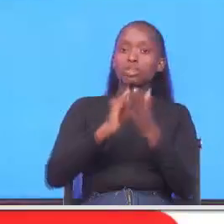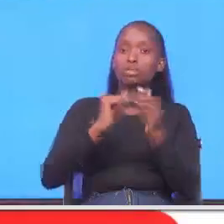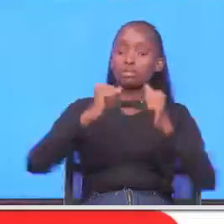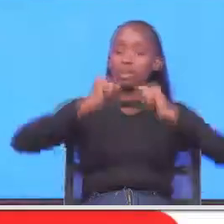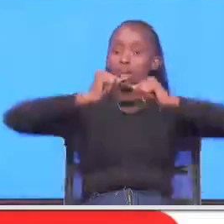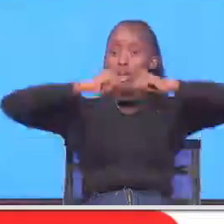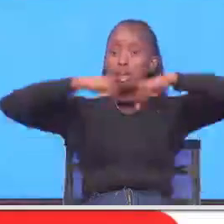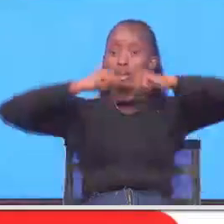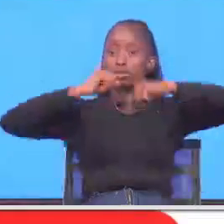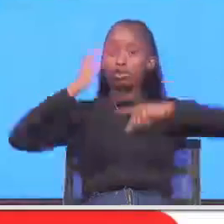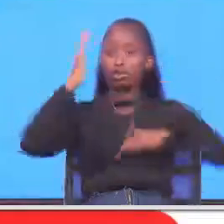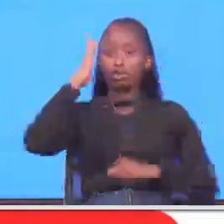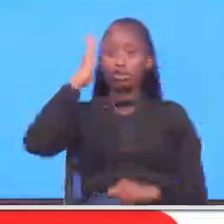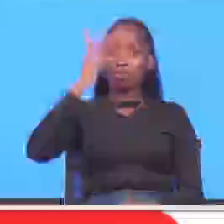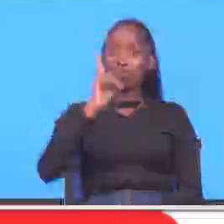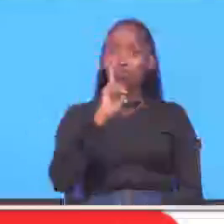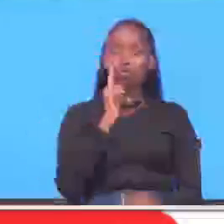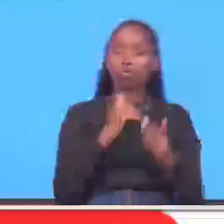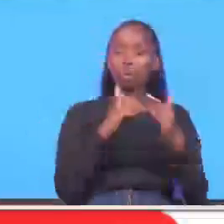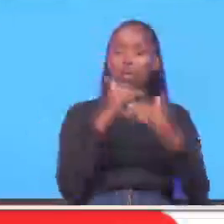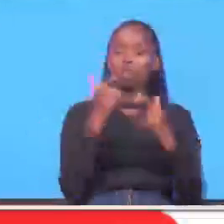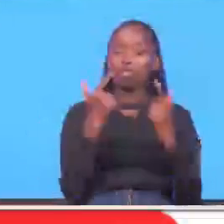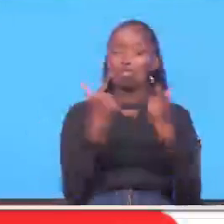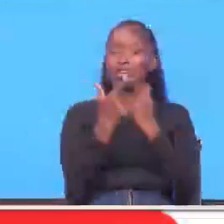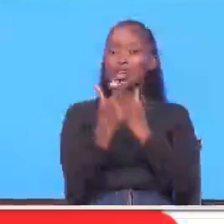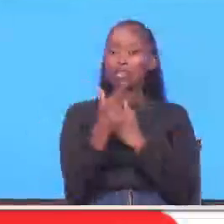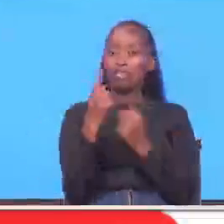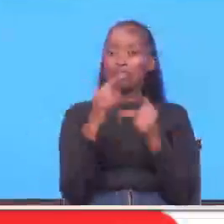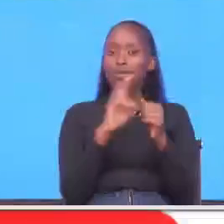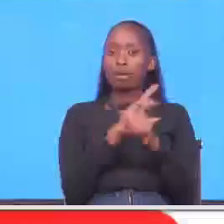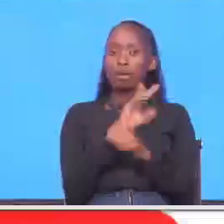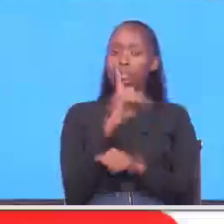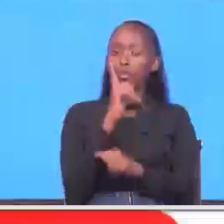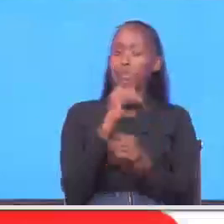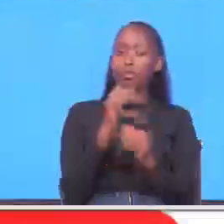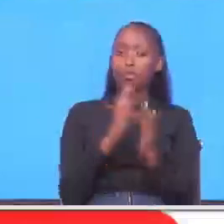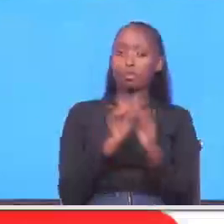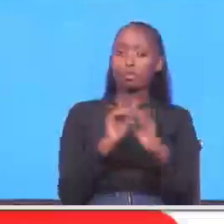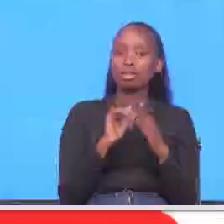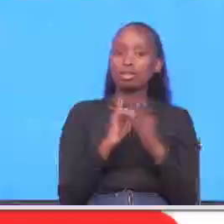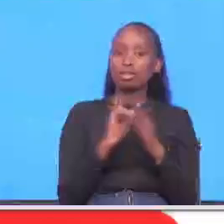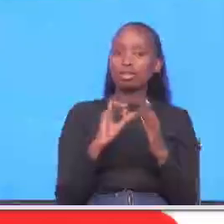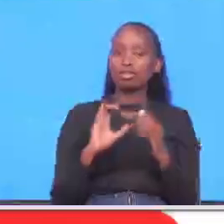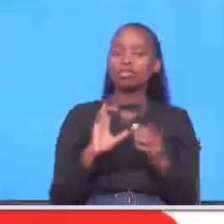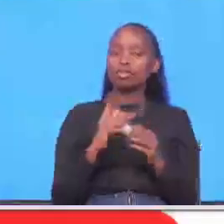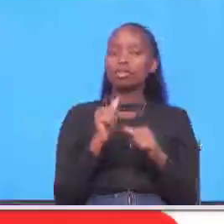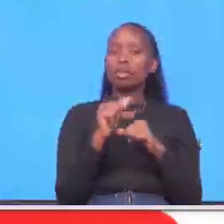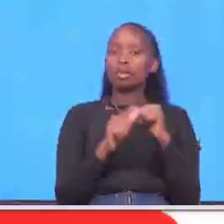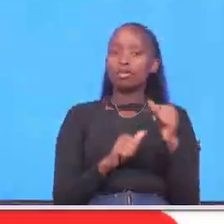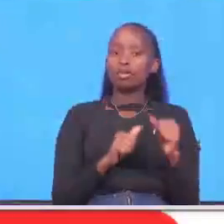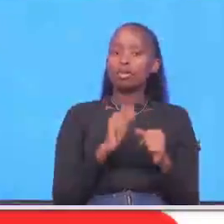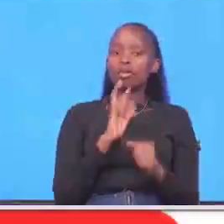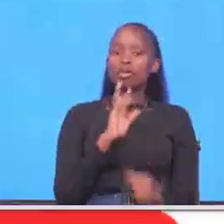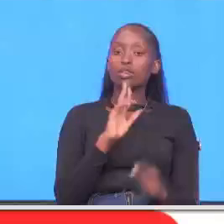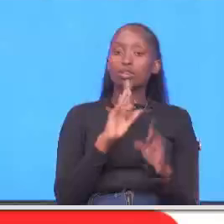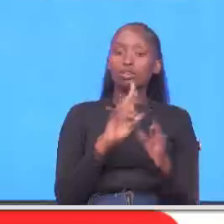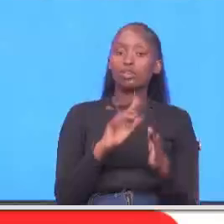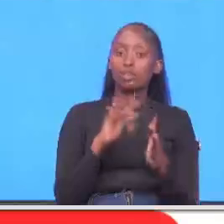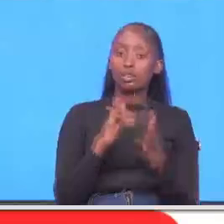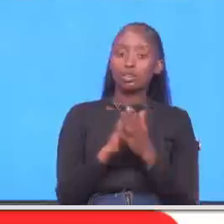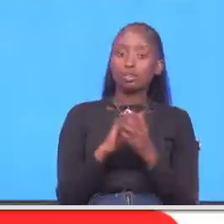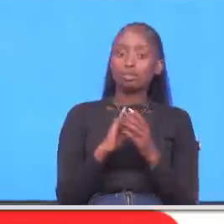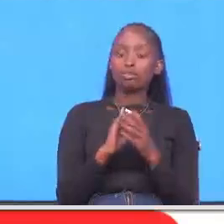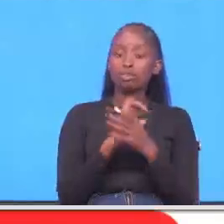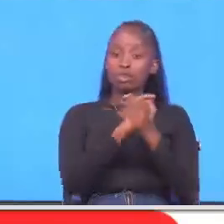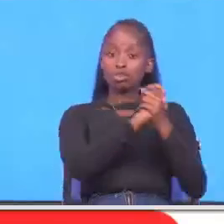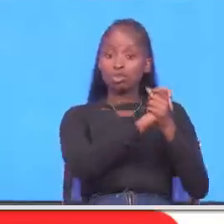hapo kesho baada ya tofauti kuzuka kwenye muungano huo kuhusu ripoti hiyo. Chama cha Jubilee